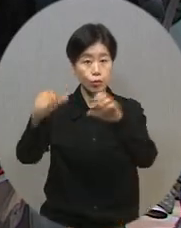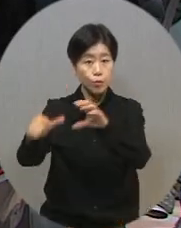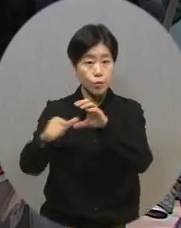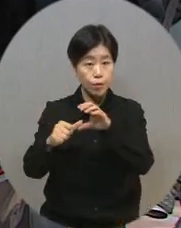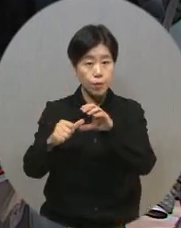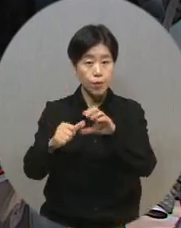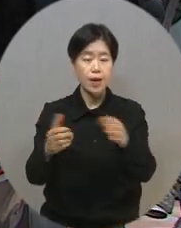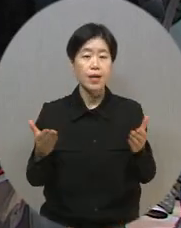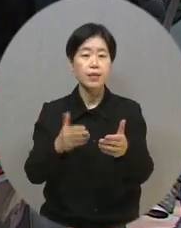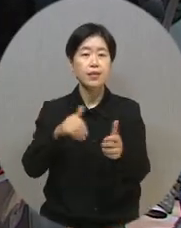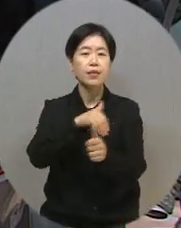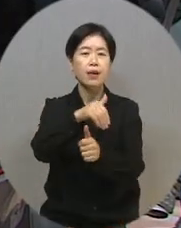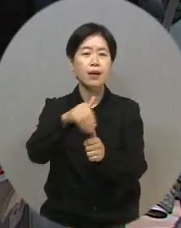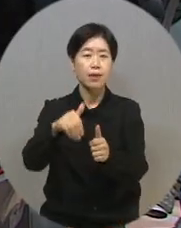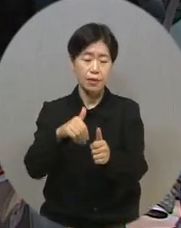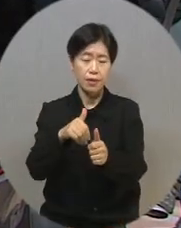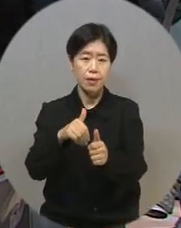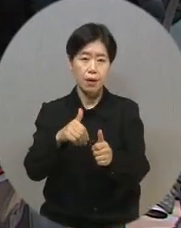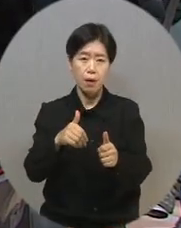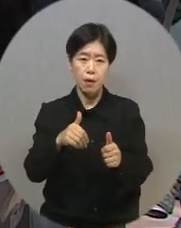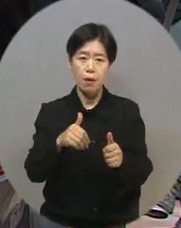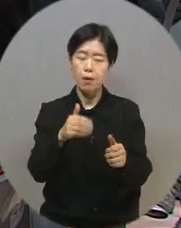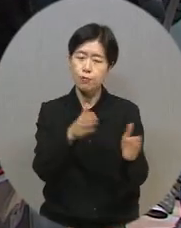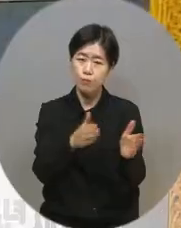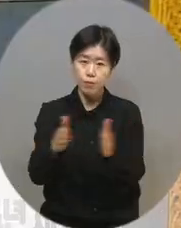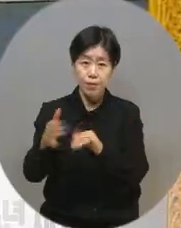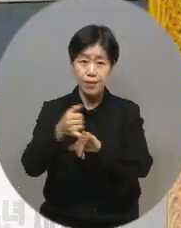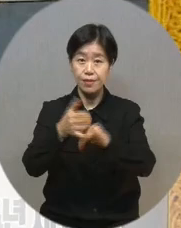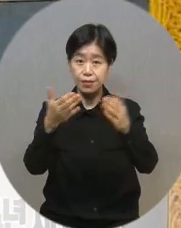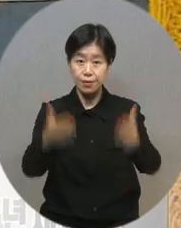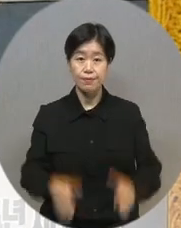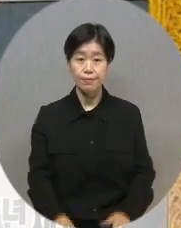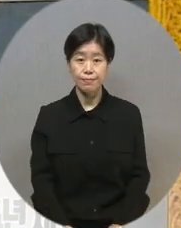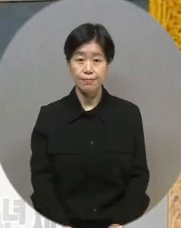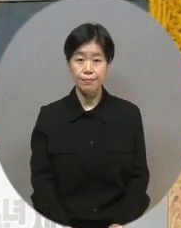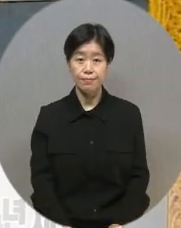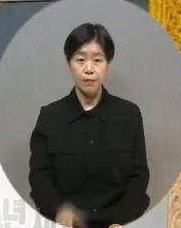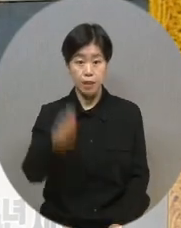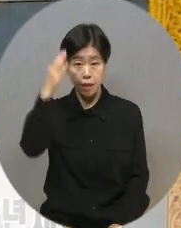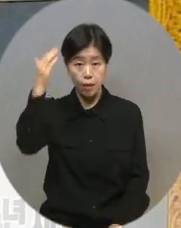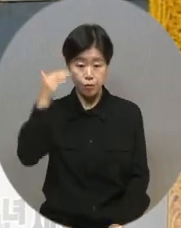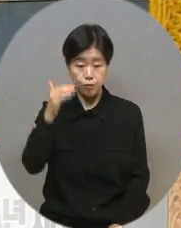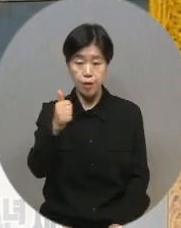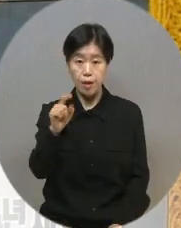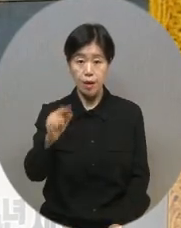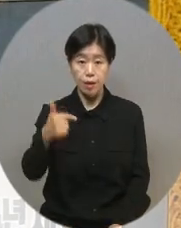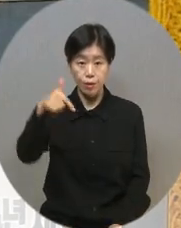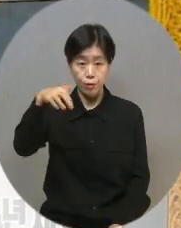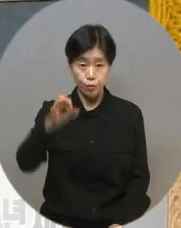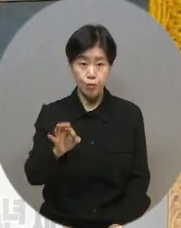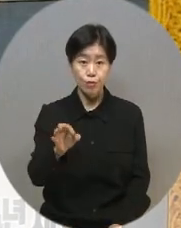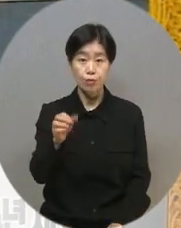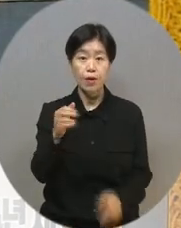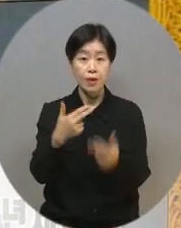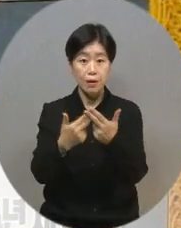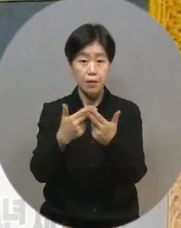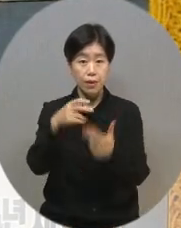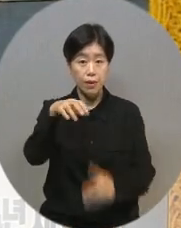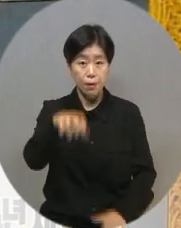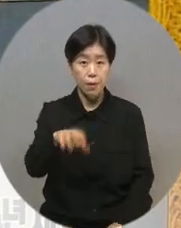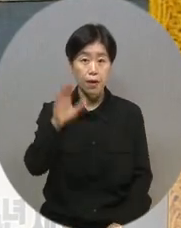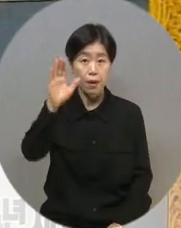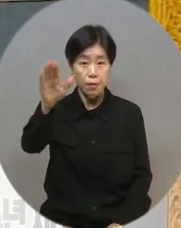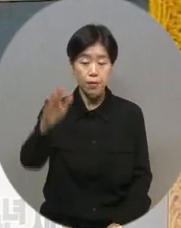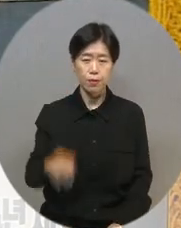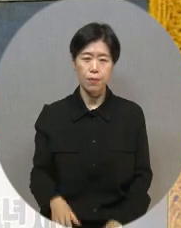일자리 환경 마련에 대한 약속을 전했습니다. 대한한궁협회에서는 앞으로도 지속적으로